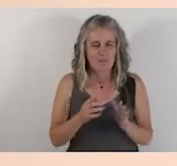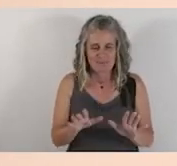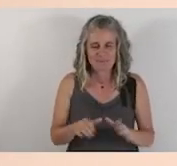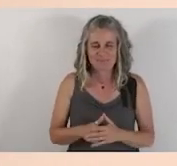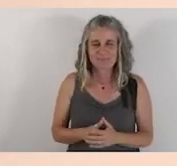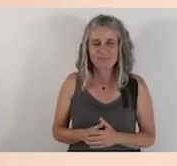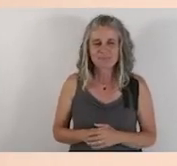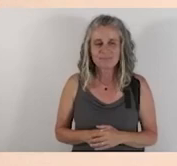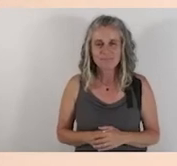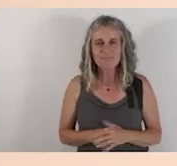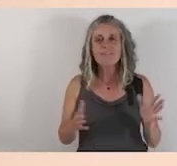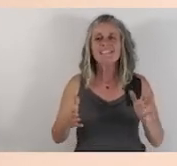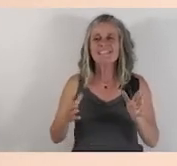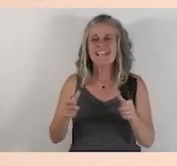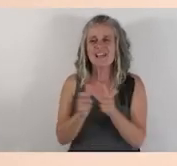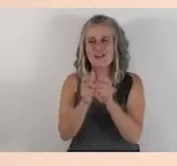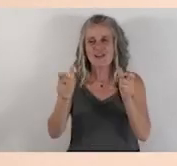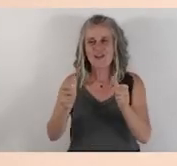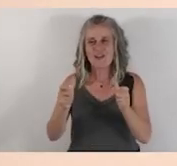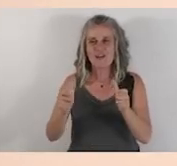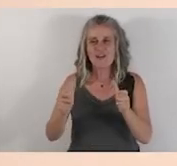C'est le Comedy Club.